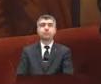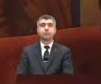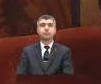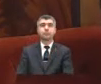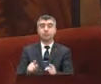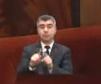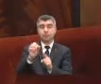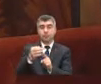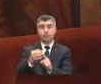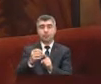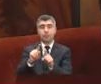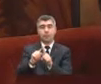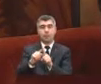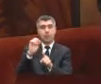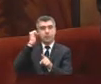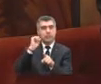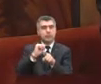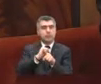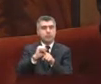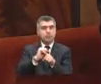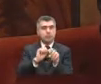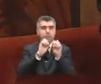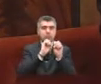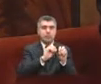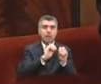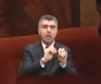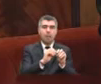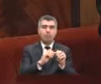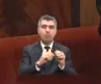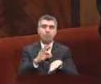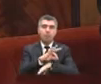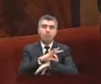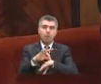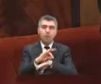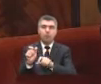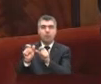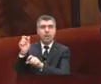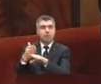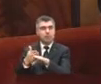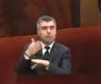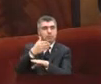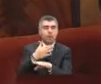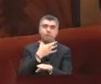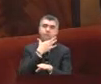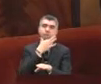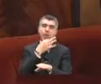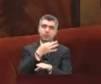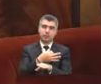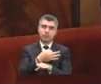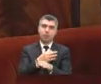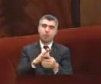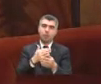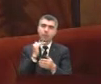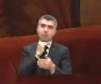نديرو رقمنه سليمه للمساطر اللي غادي تسمح للمواطن الولوج للخدمات العموميه بطريقه سهله